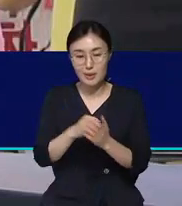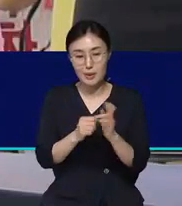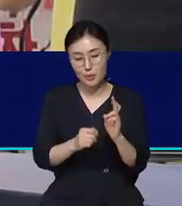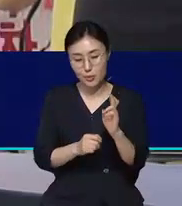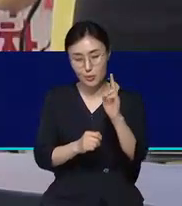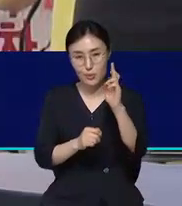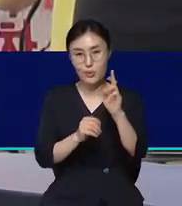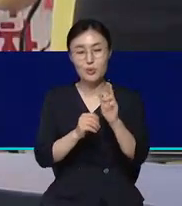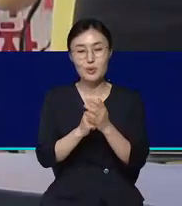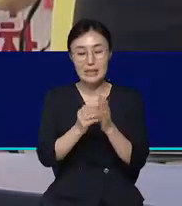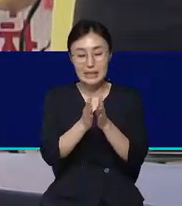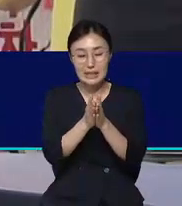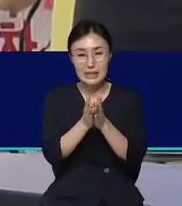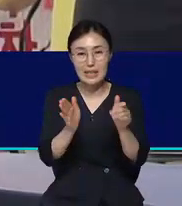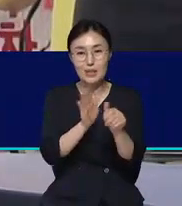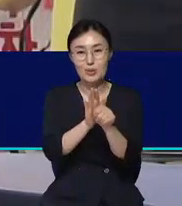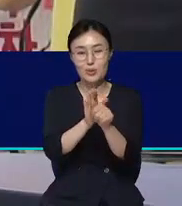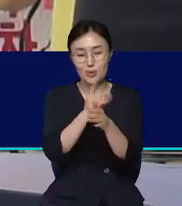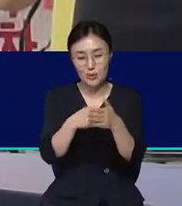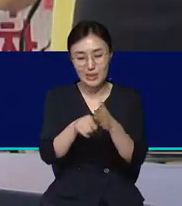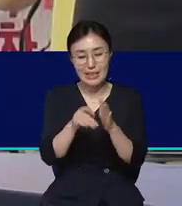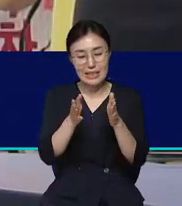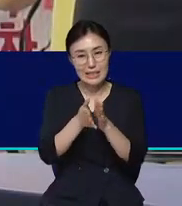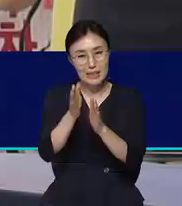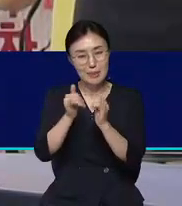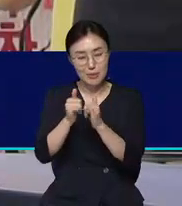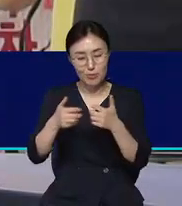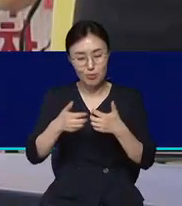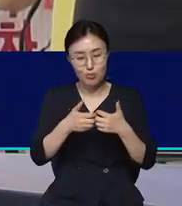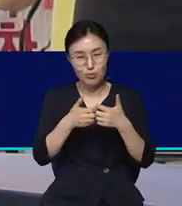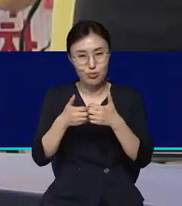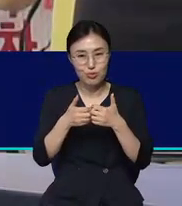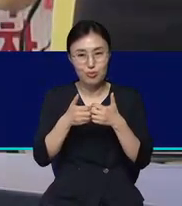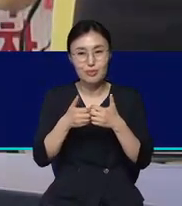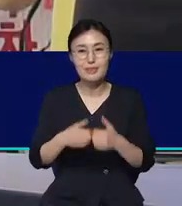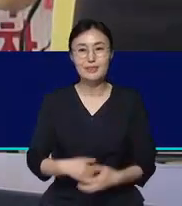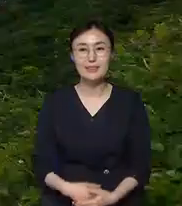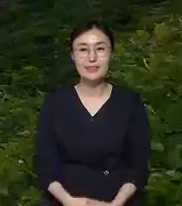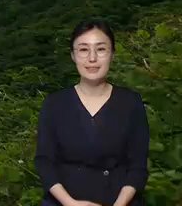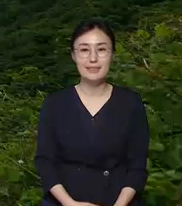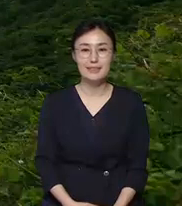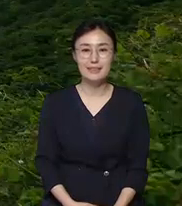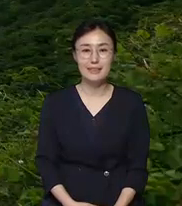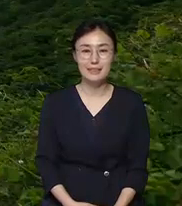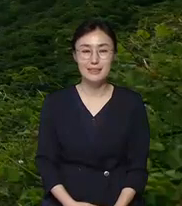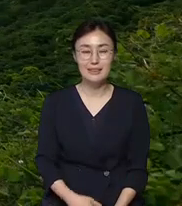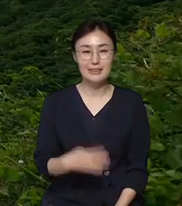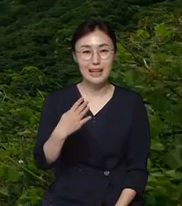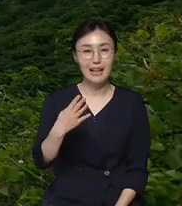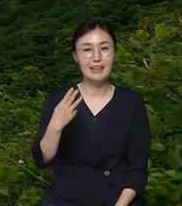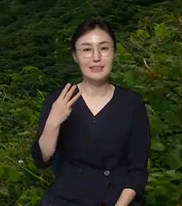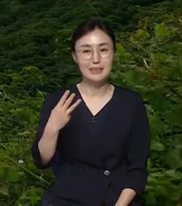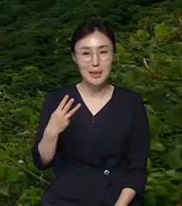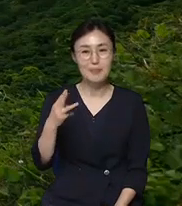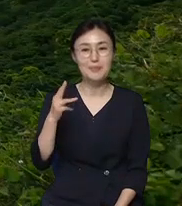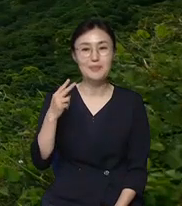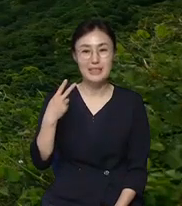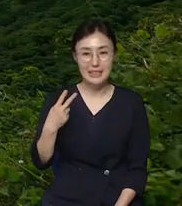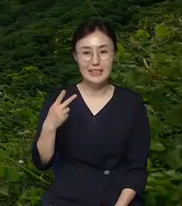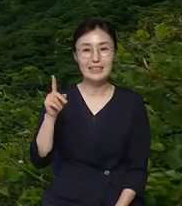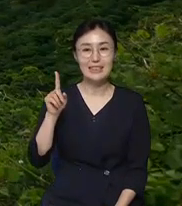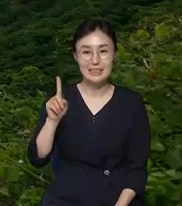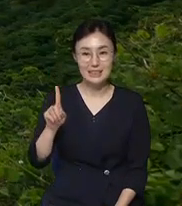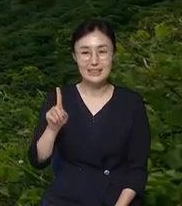도전을 응원하는 시민들로 가득 찼습니다. 조윤정 기자입니다. 4, 3,